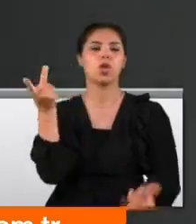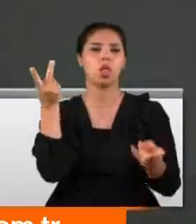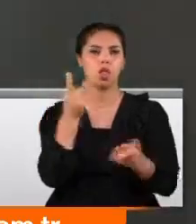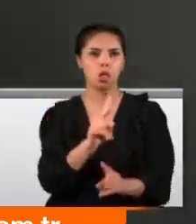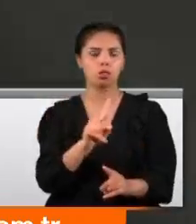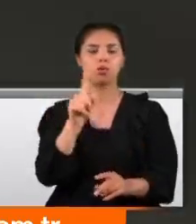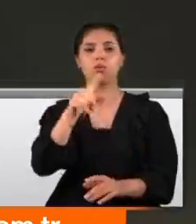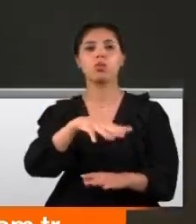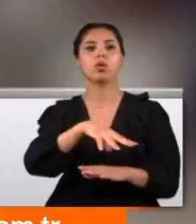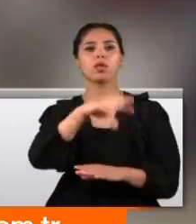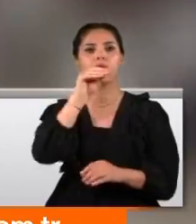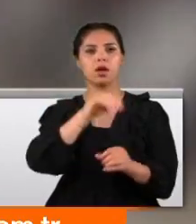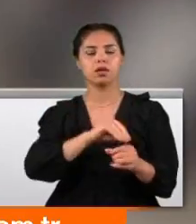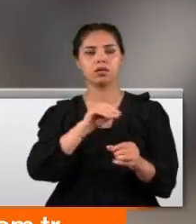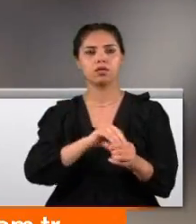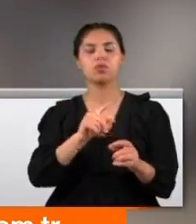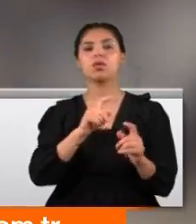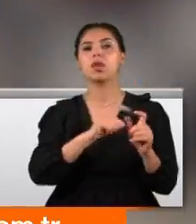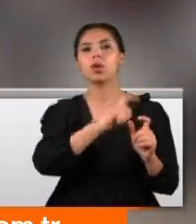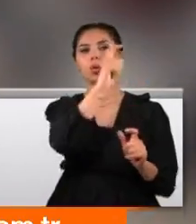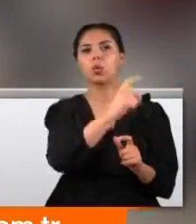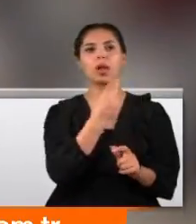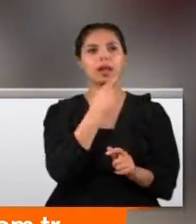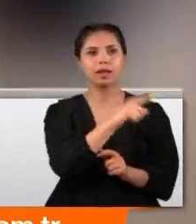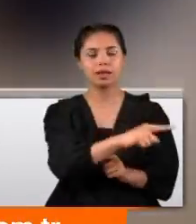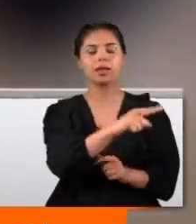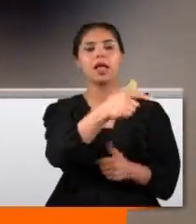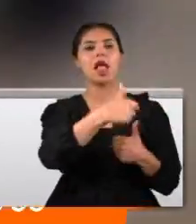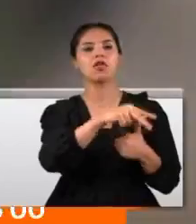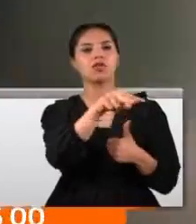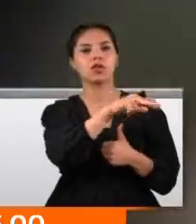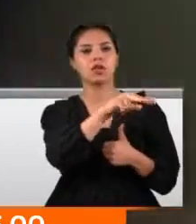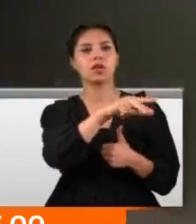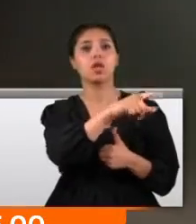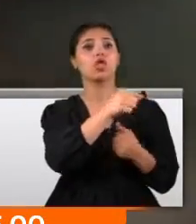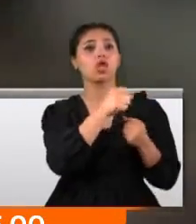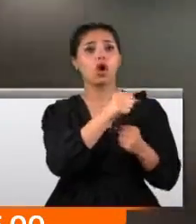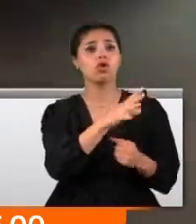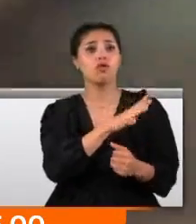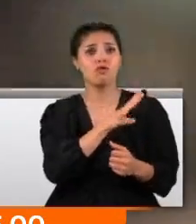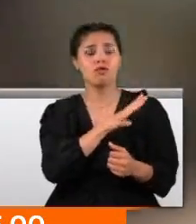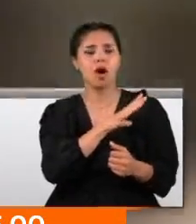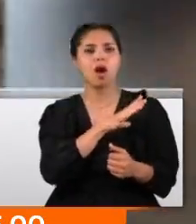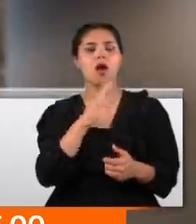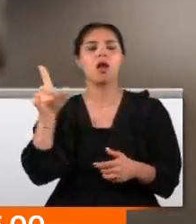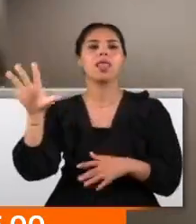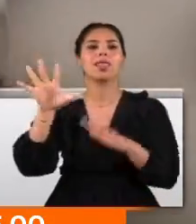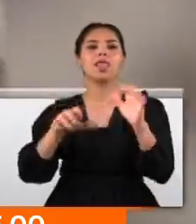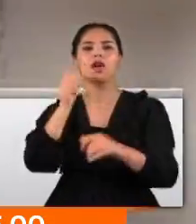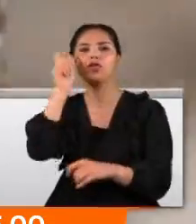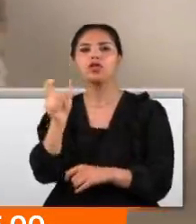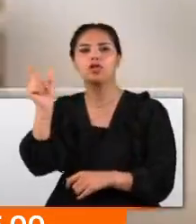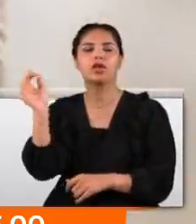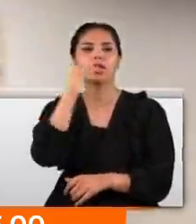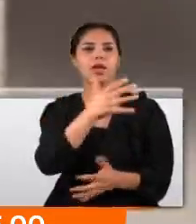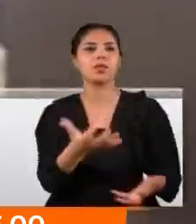kaybettiği Cilo'daki buzul faciasında Gülay Avcı ve eşini bölgedeki dağcılar donmak üzerelerken son anda yukarı çekti. Buradan aşağı